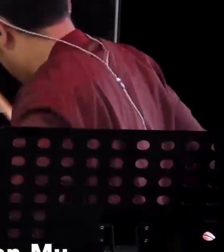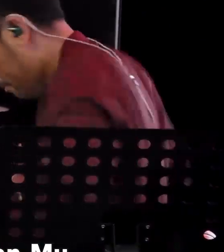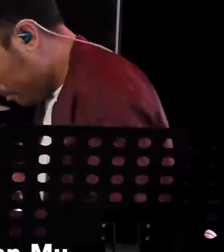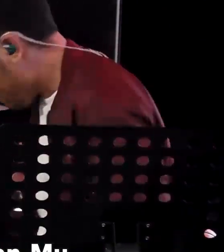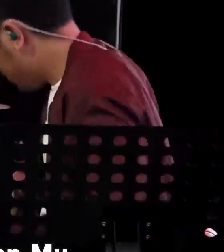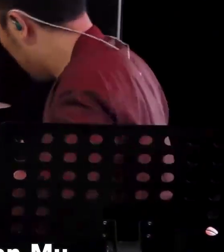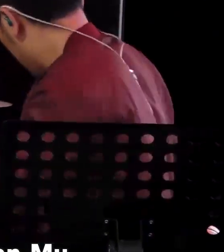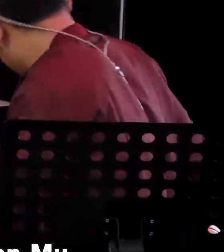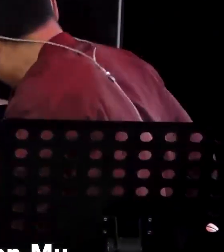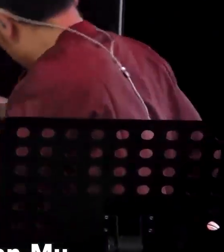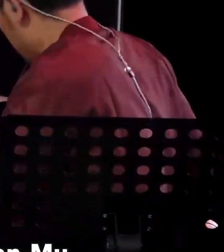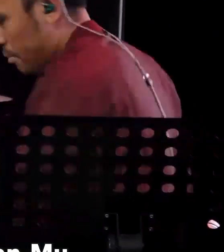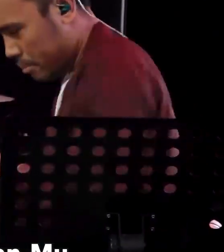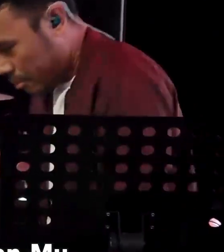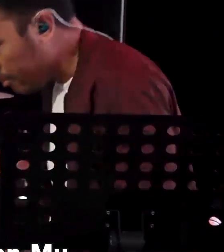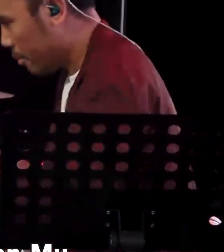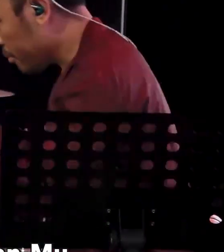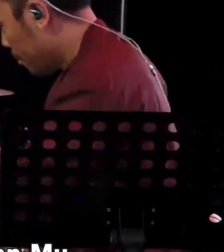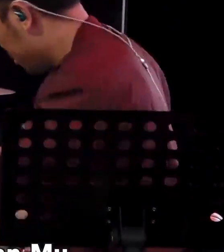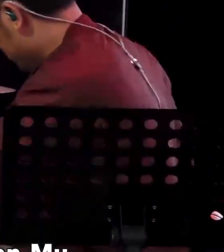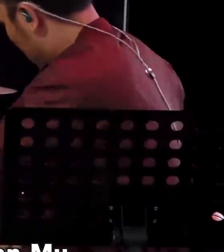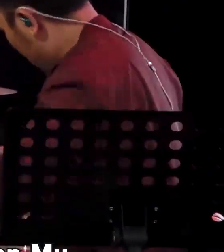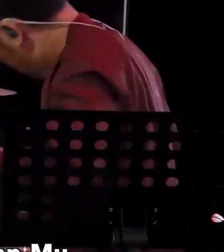Indonesia bagi